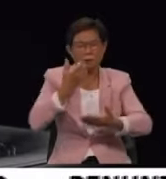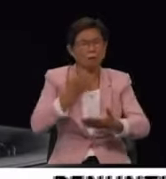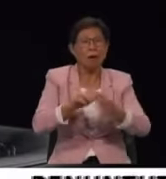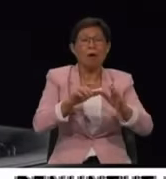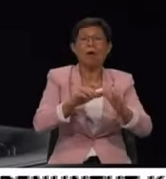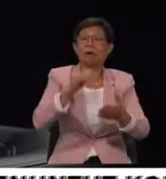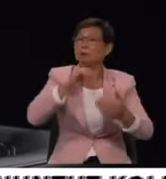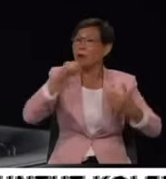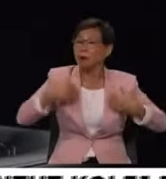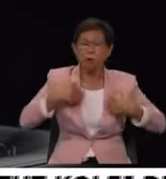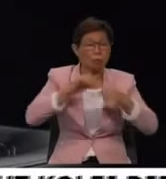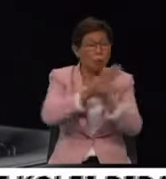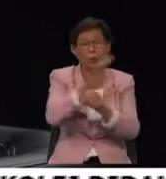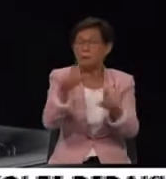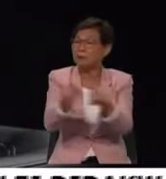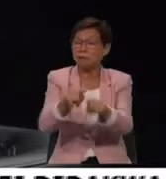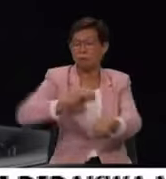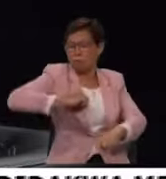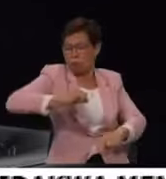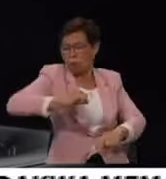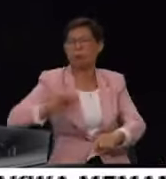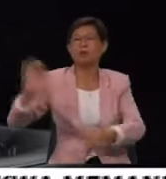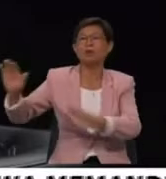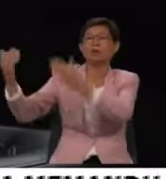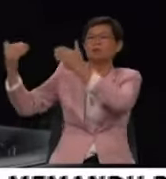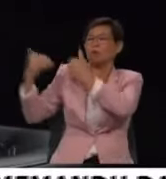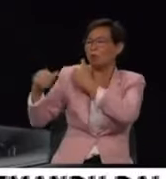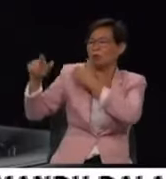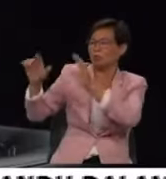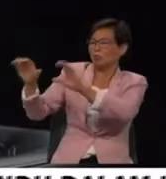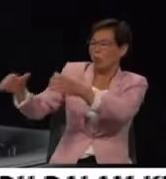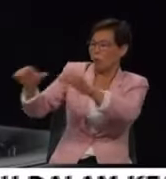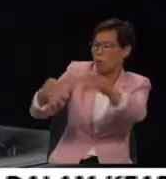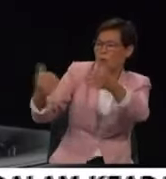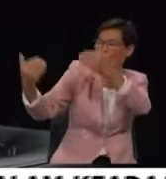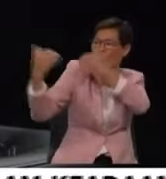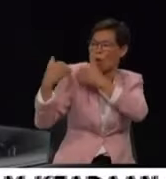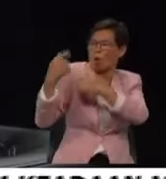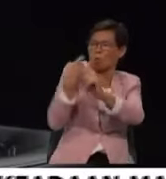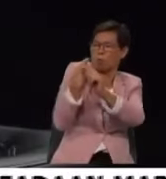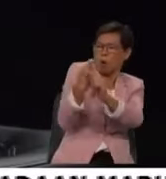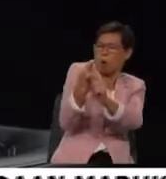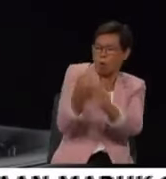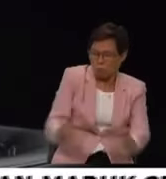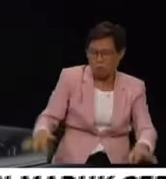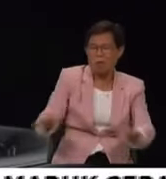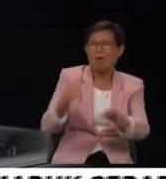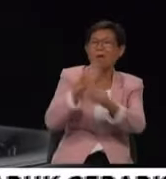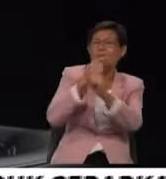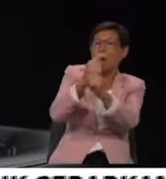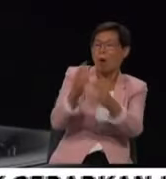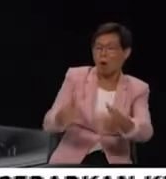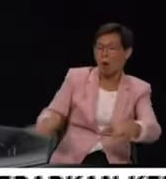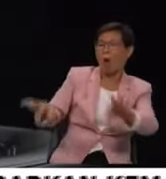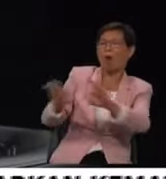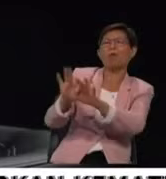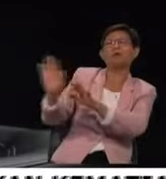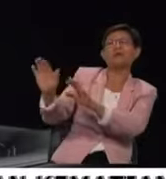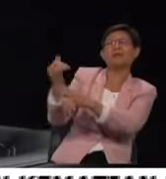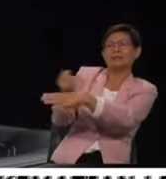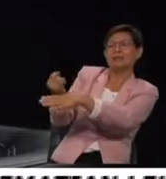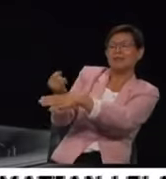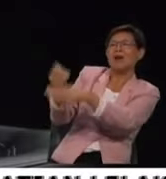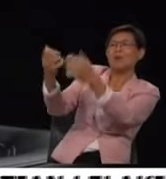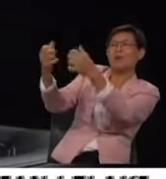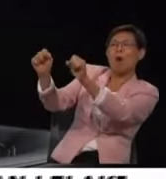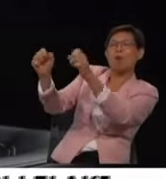ekonomi besok maka ha itu tanggungjawab mereka untuk mempertahankan kepentingan a pihak industri saya setuju saya faham kalau